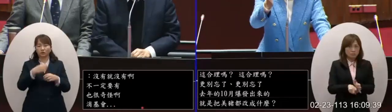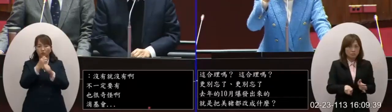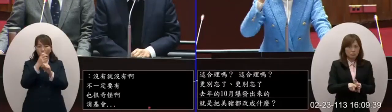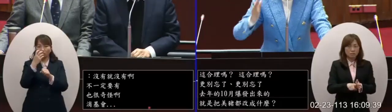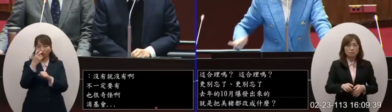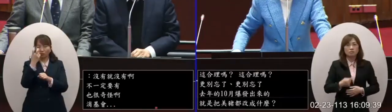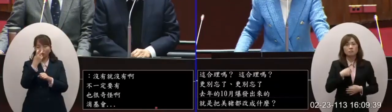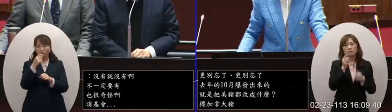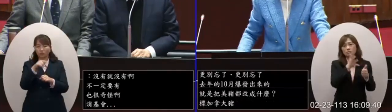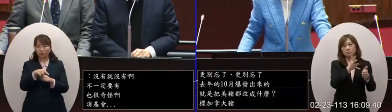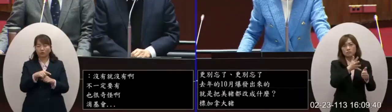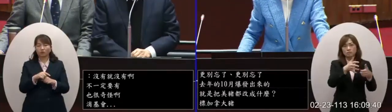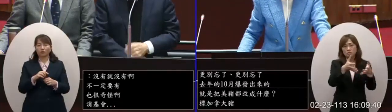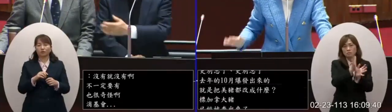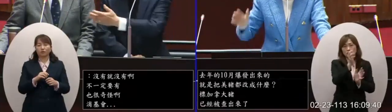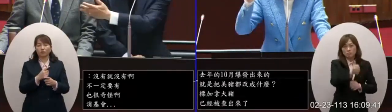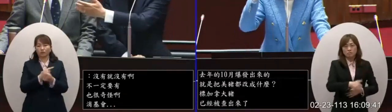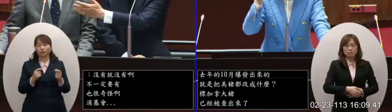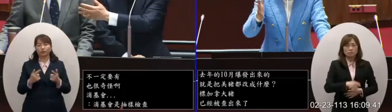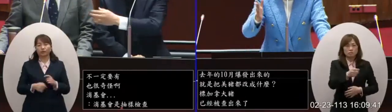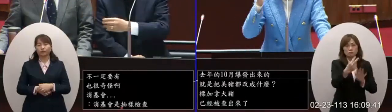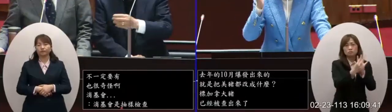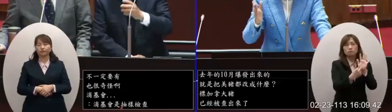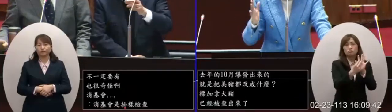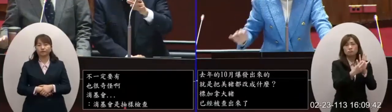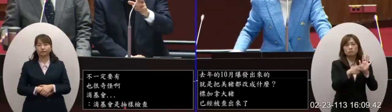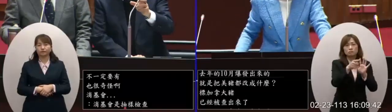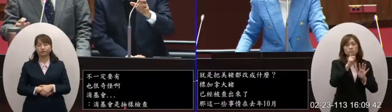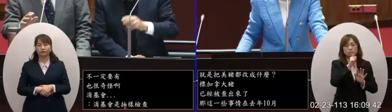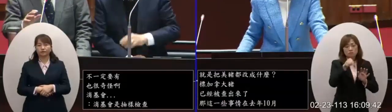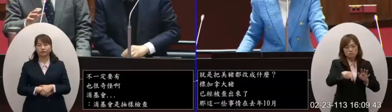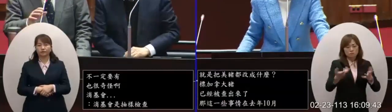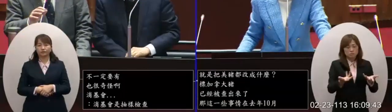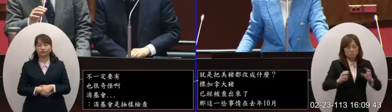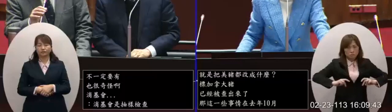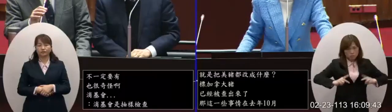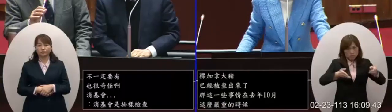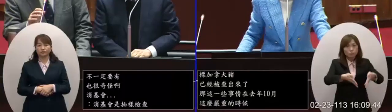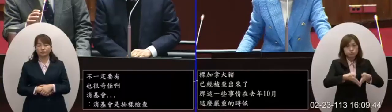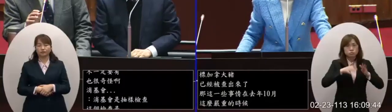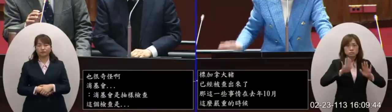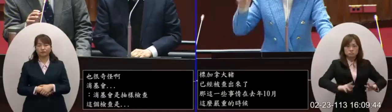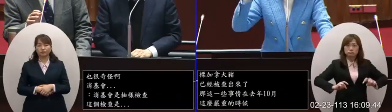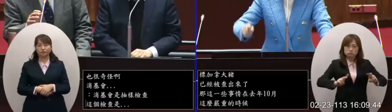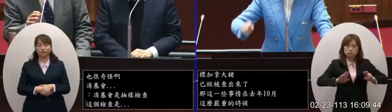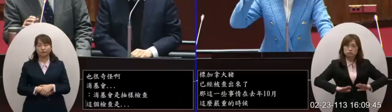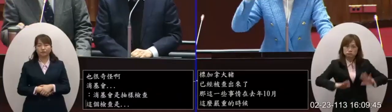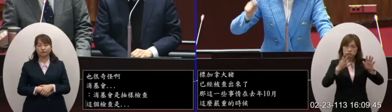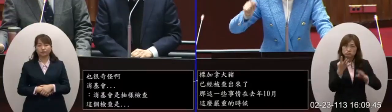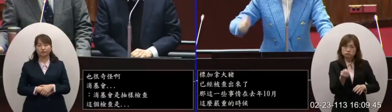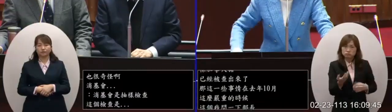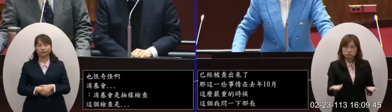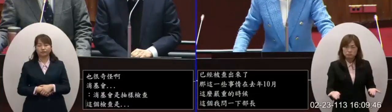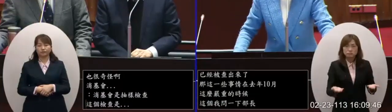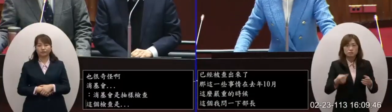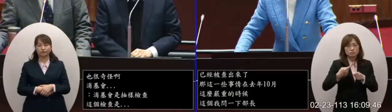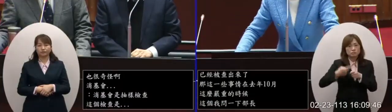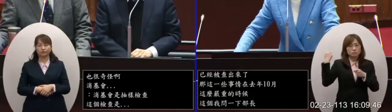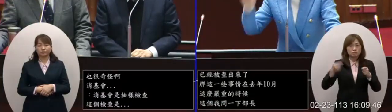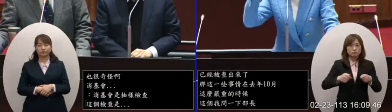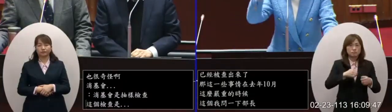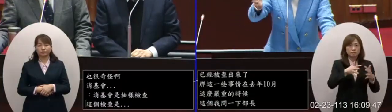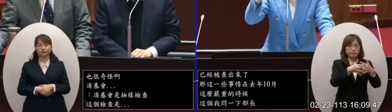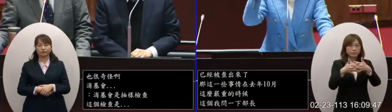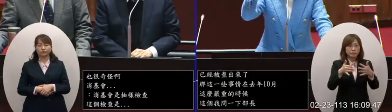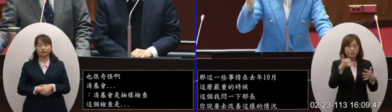那个我问一下这个部长，你说要去改善这样的情况，现在改善了多少？当时开放美猪进